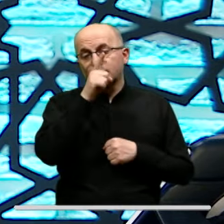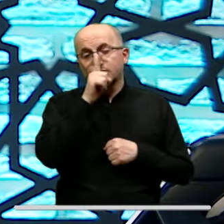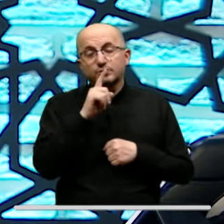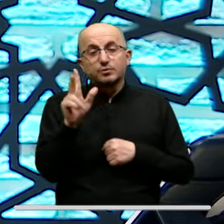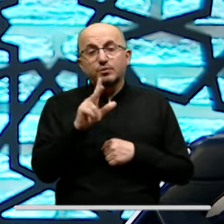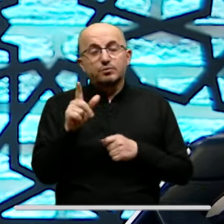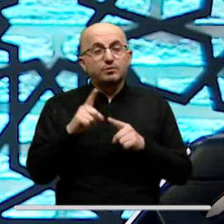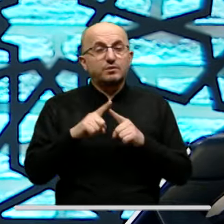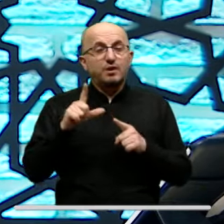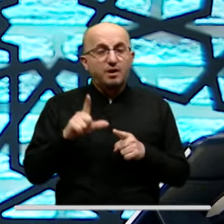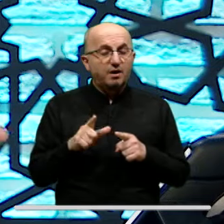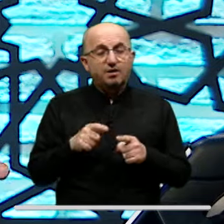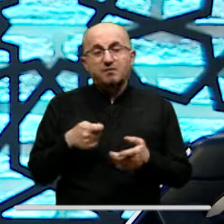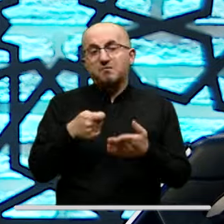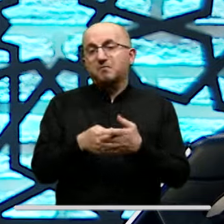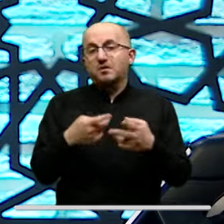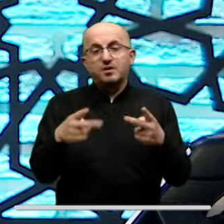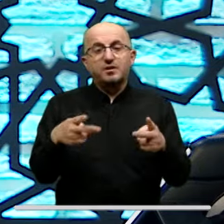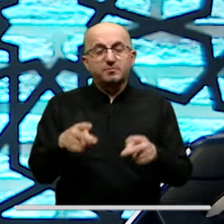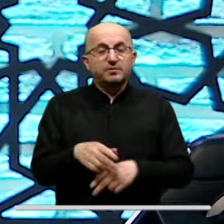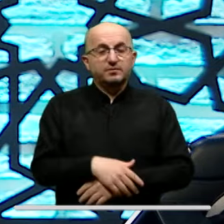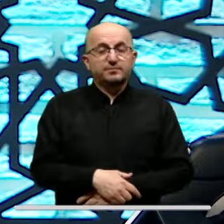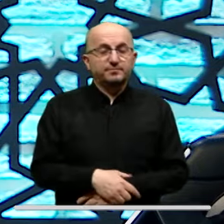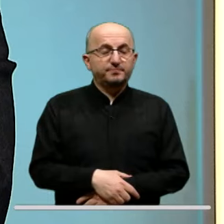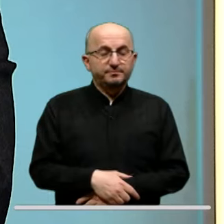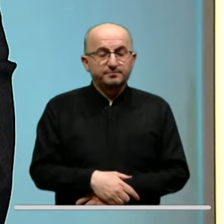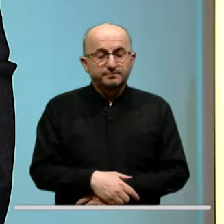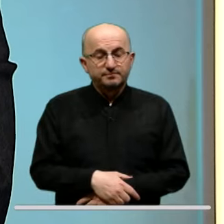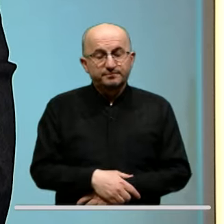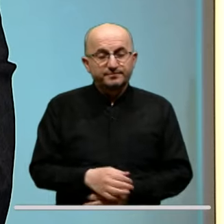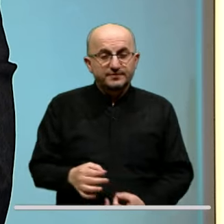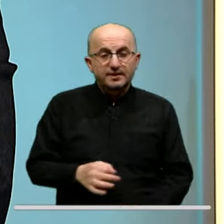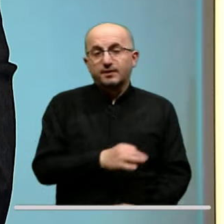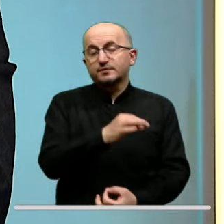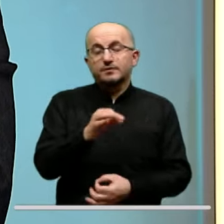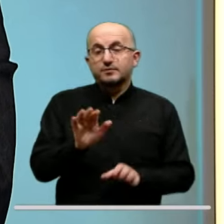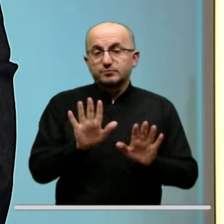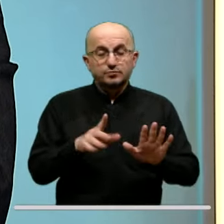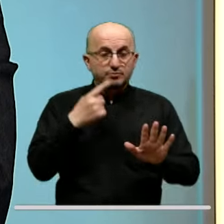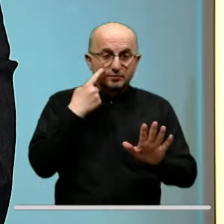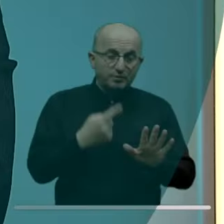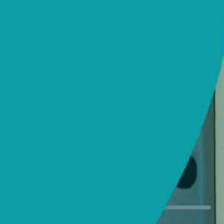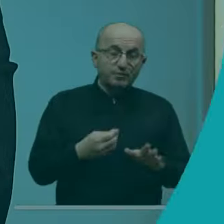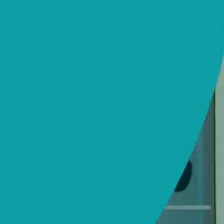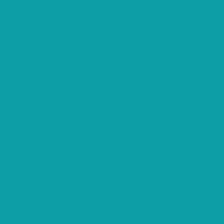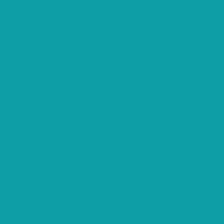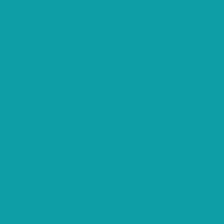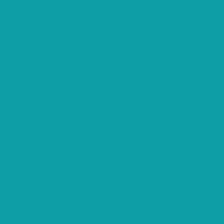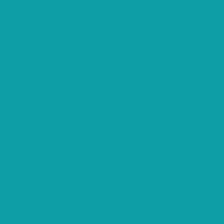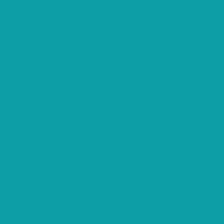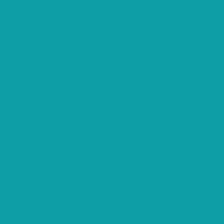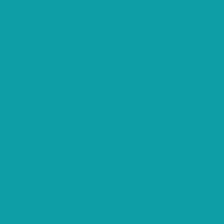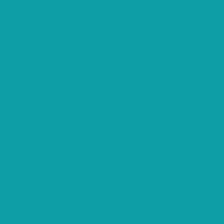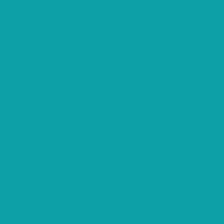belki zor zorlayarak verebilir değil mi hocam ben böyle düşünüyorum yani artık kişilerin durumuna göre Ama verebileceğine genel